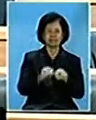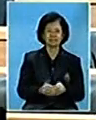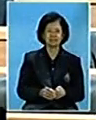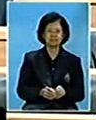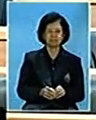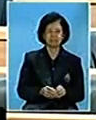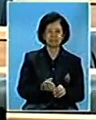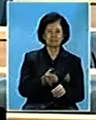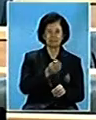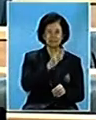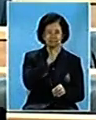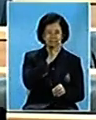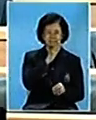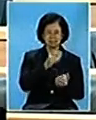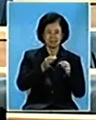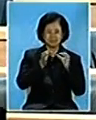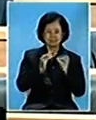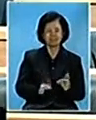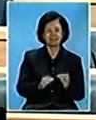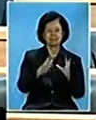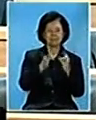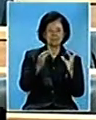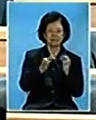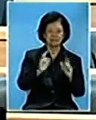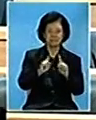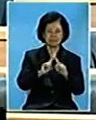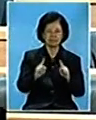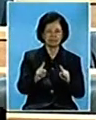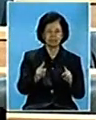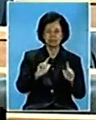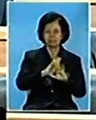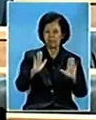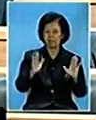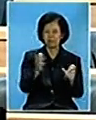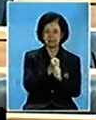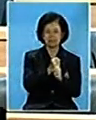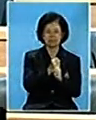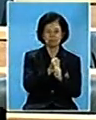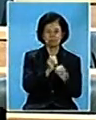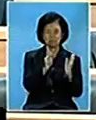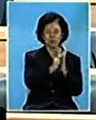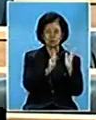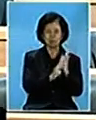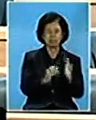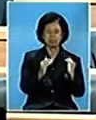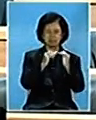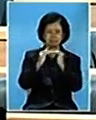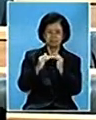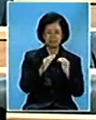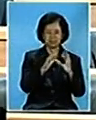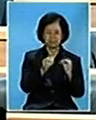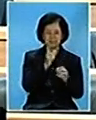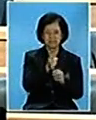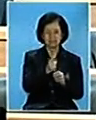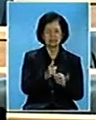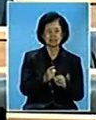ถ้าหากว่าการตัดสินคดีต่างๆโดยไม่ยึดถือหลักกฎหมายหรือความยุติธรรมตามข้อเท็จจริงผ